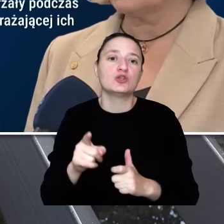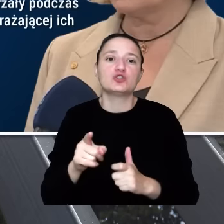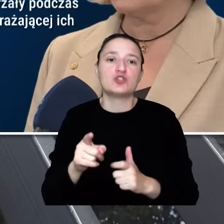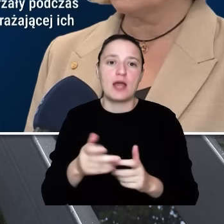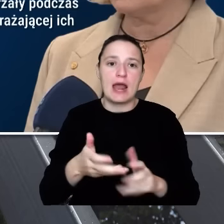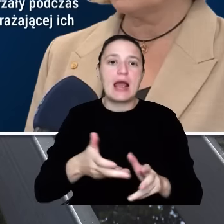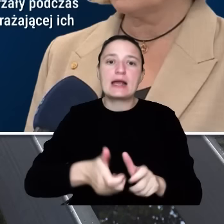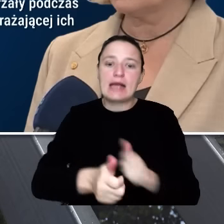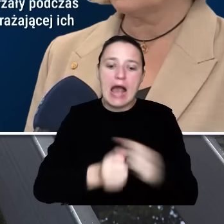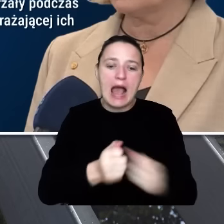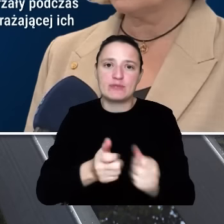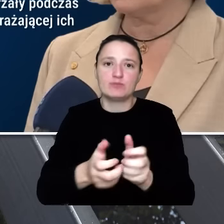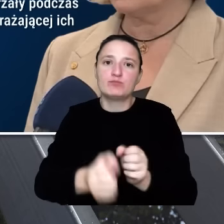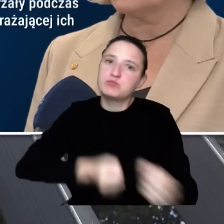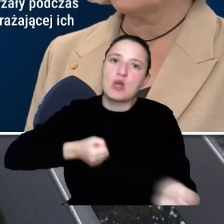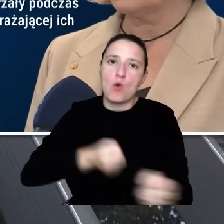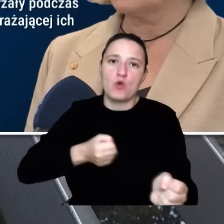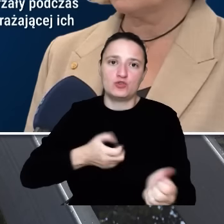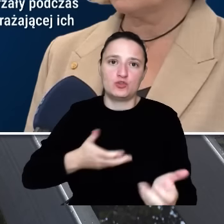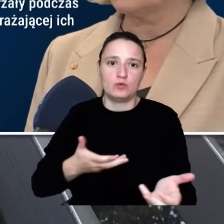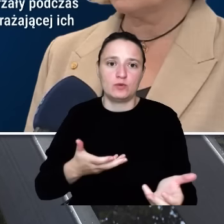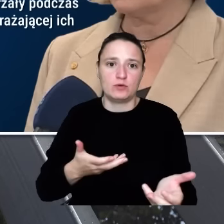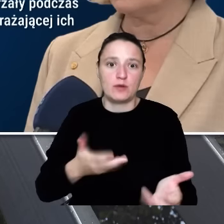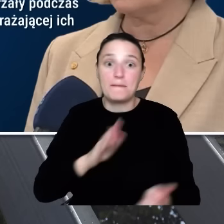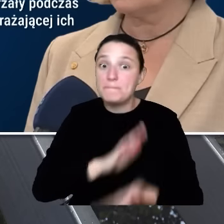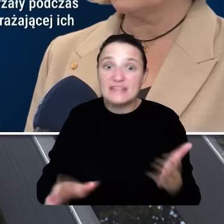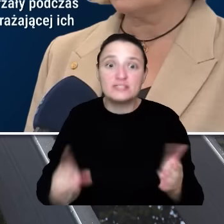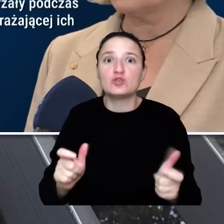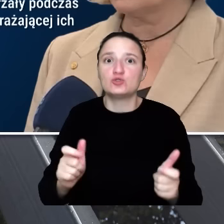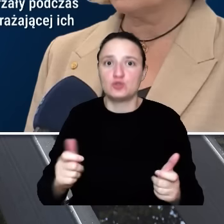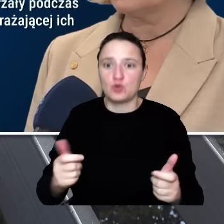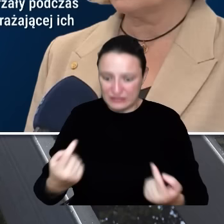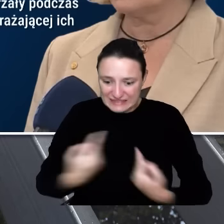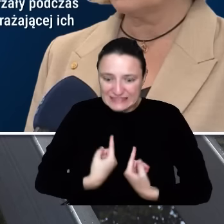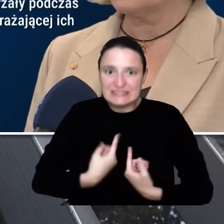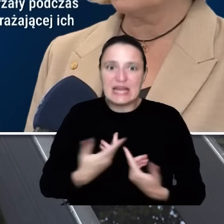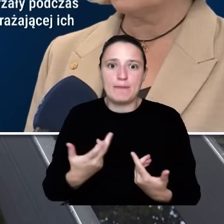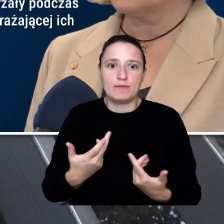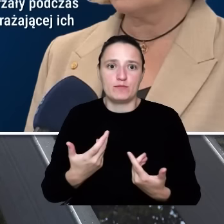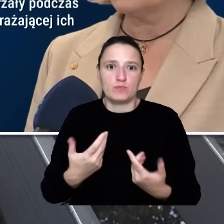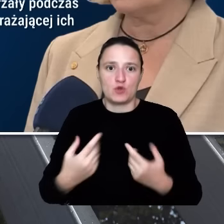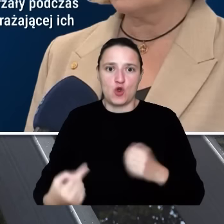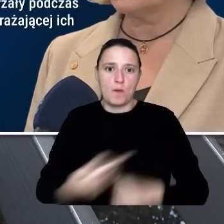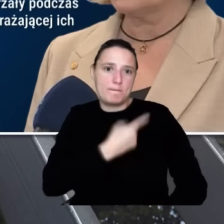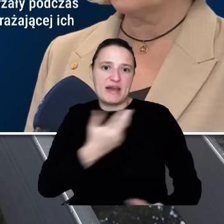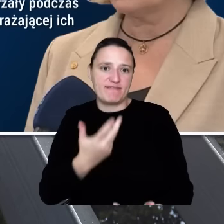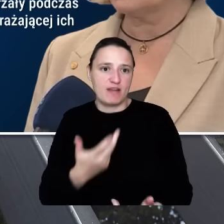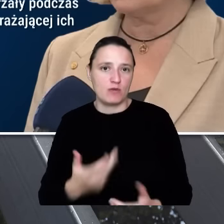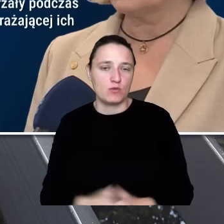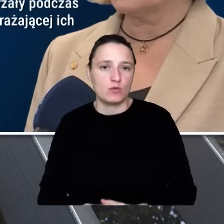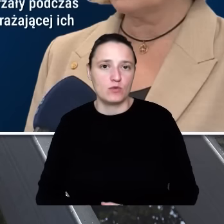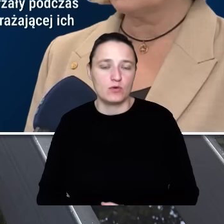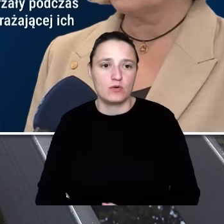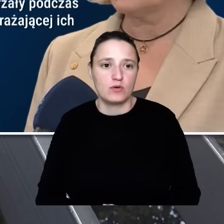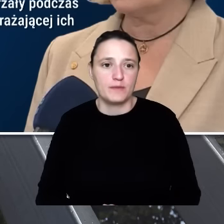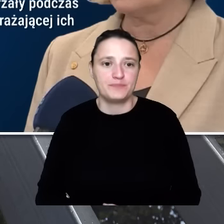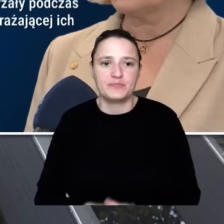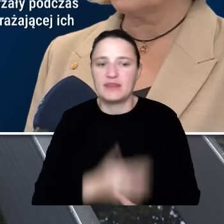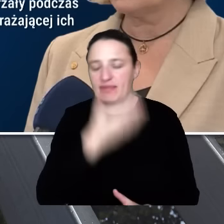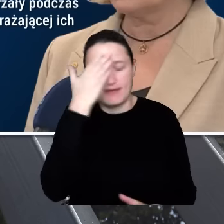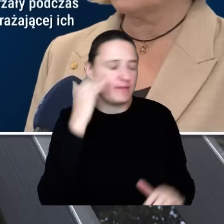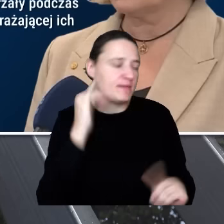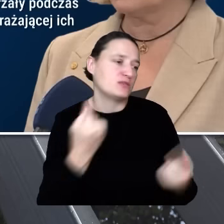mówiliśmy o tym. Gdyby nie przełożyli karabinów, to albo by sami oberwali, albo by oberwali ich koledzy. Nie, znaczy inaczej. Od rykoszetu po prostu. Ja nie wiem, w jakiej sytuacji doszło